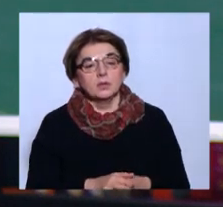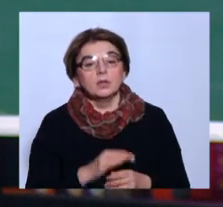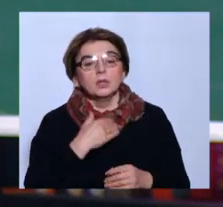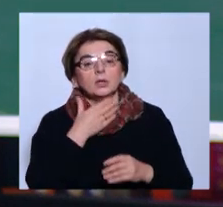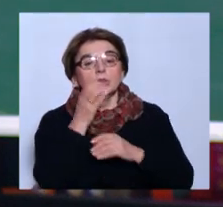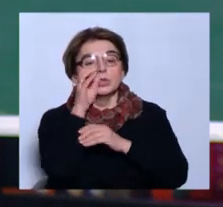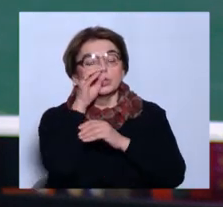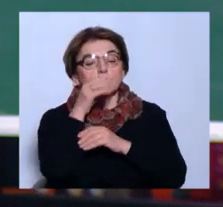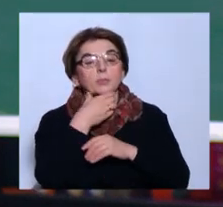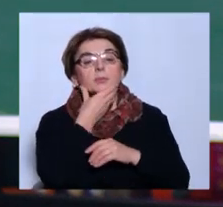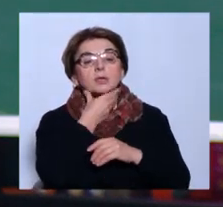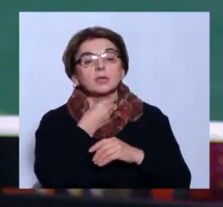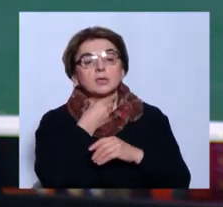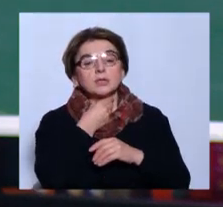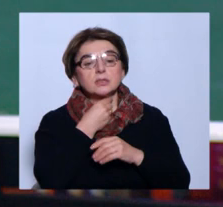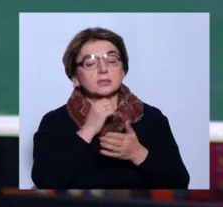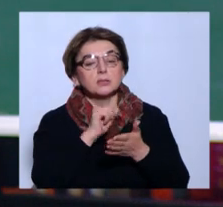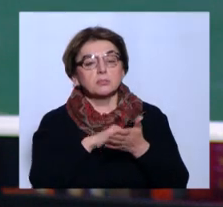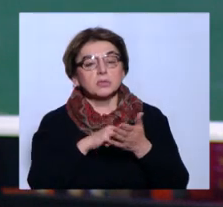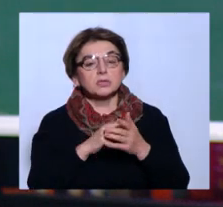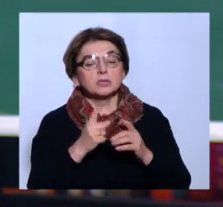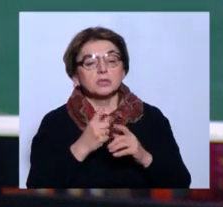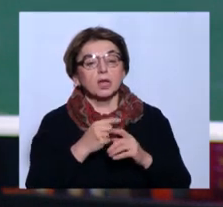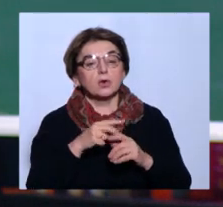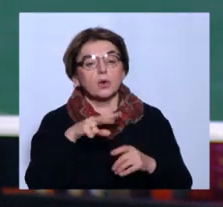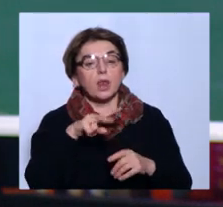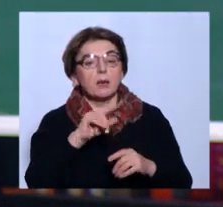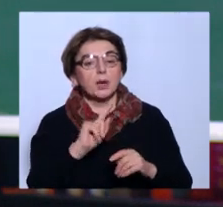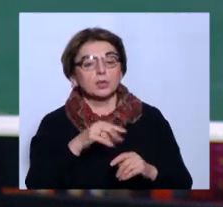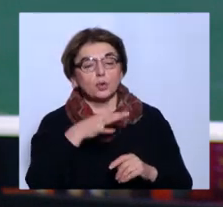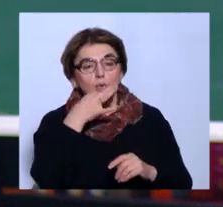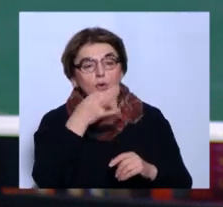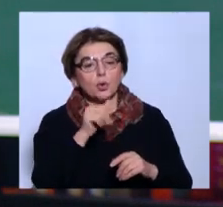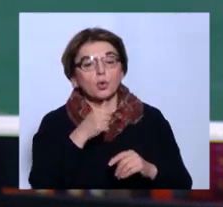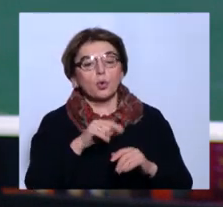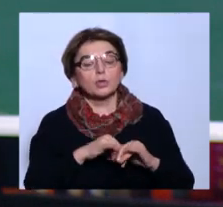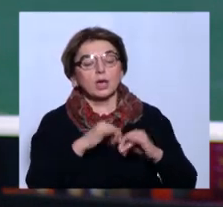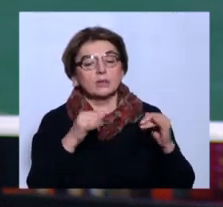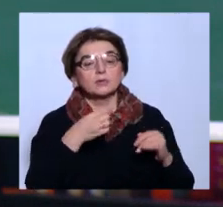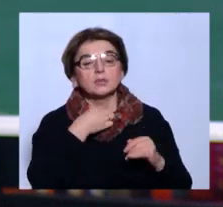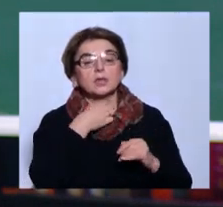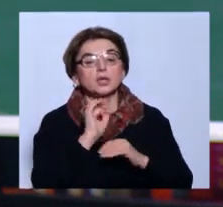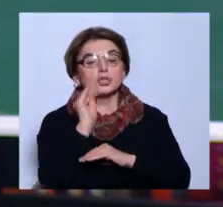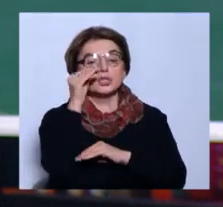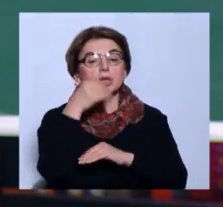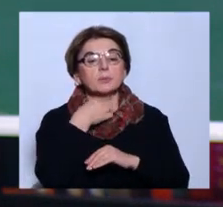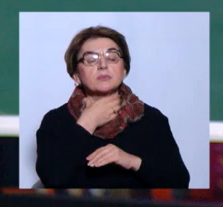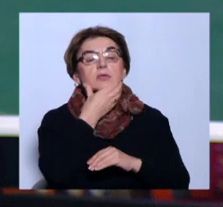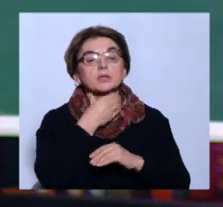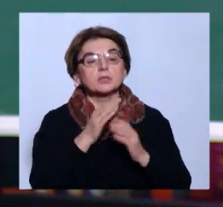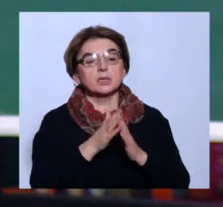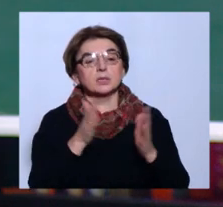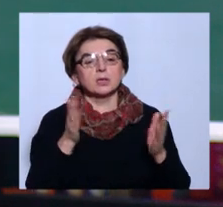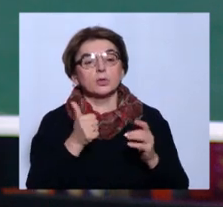ჟირაფების კისრის გაზდა უნდა აგვეხსნა, როგორ იტყოდა ლამარკი, როგორ განუვითარდათო ჟირაფებს გრძელი კისერიო და როგორ იტყოდა